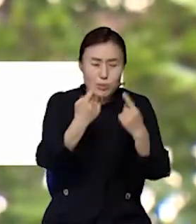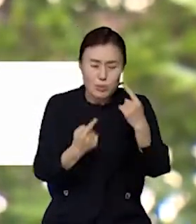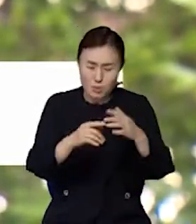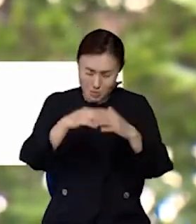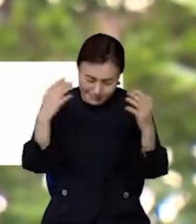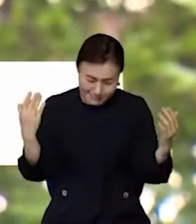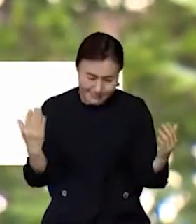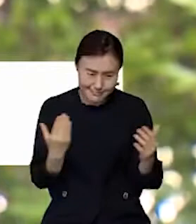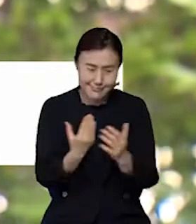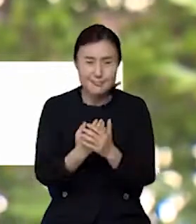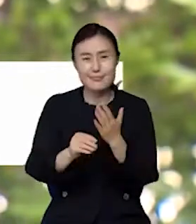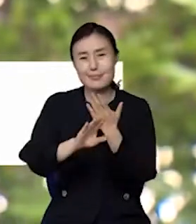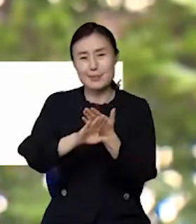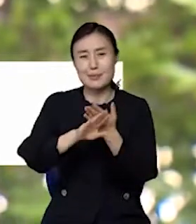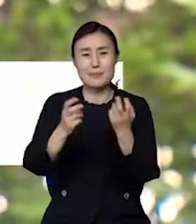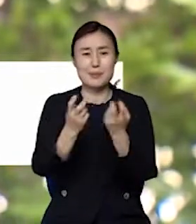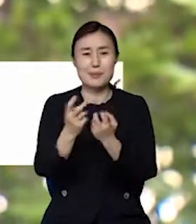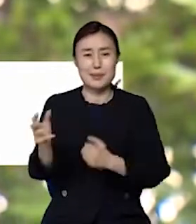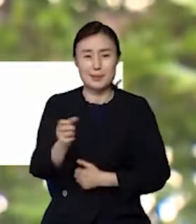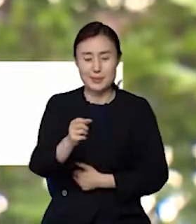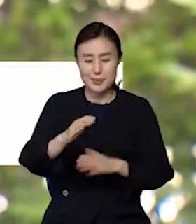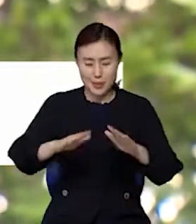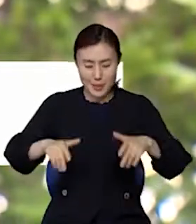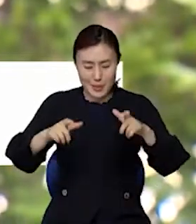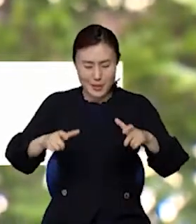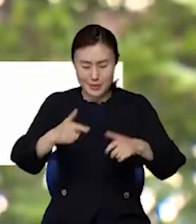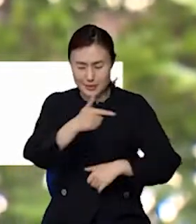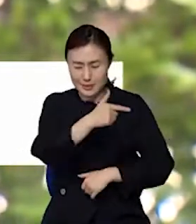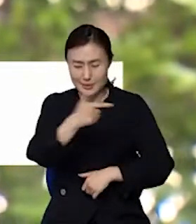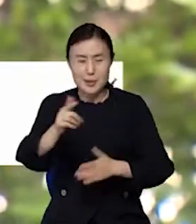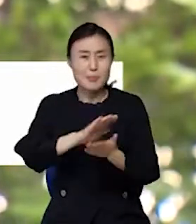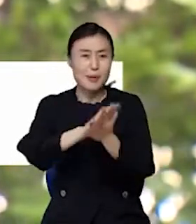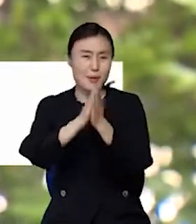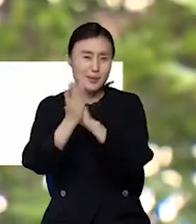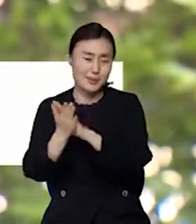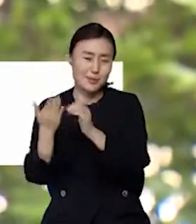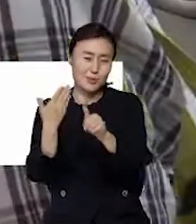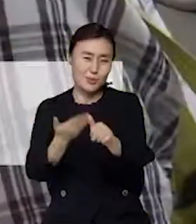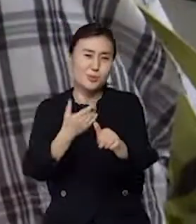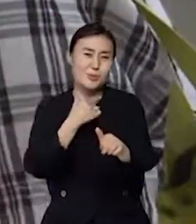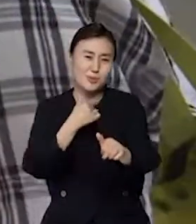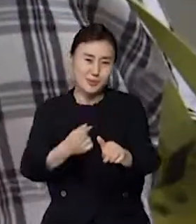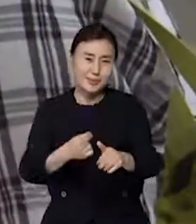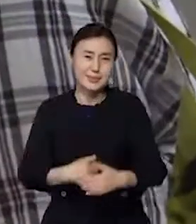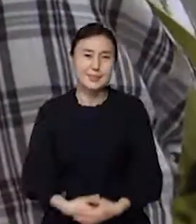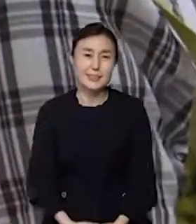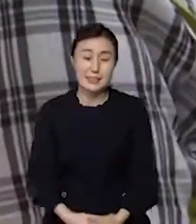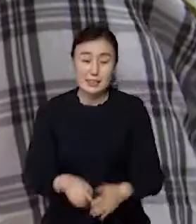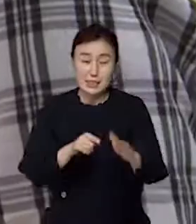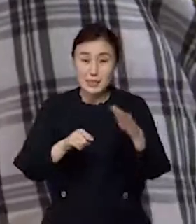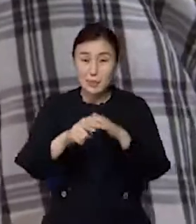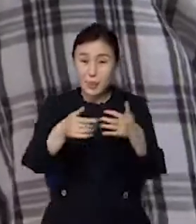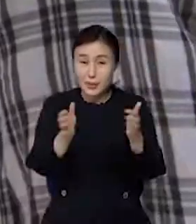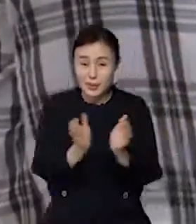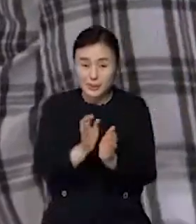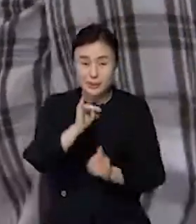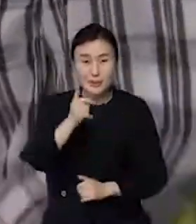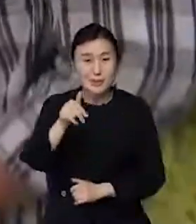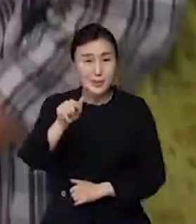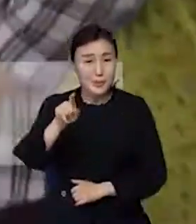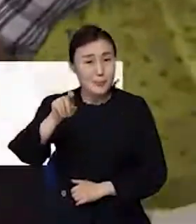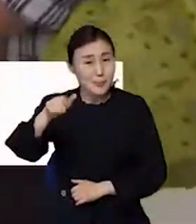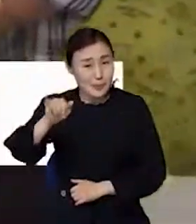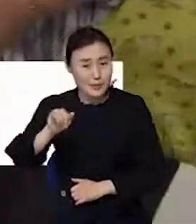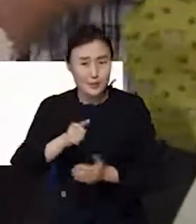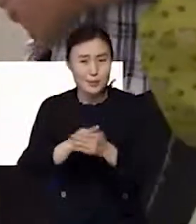완전히 다른 방식으로 전남을 한번 대변화를 시켜보고 싶습니다. 진보당 민정기 후보는